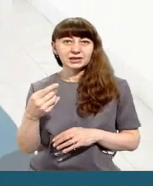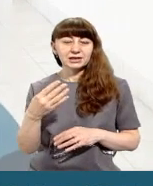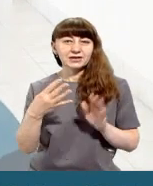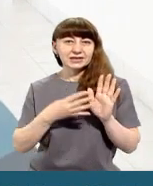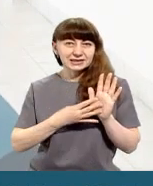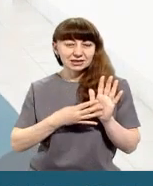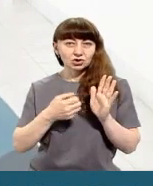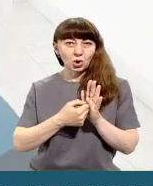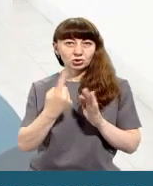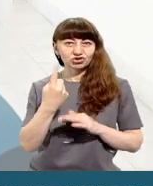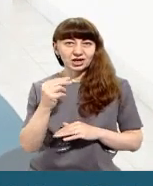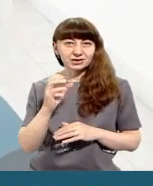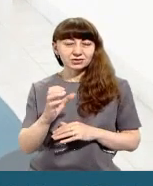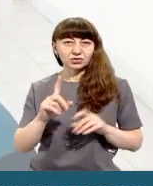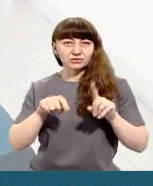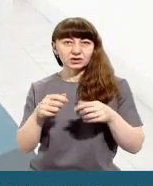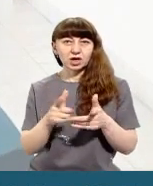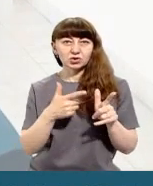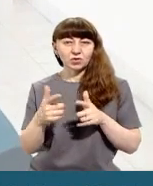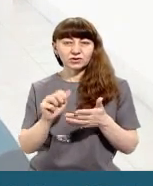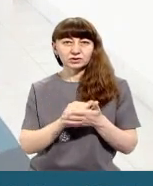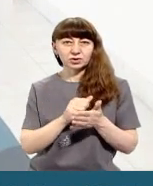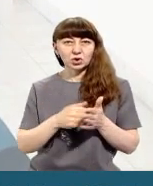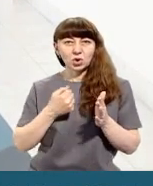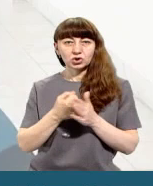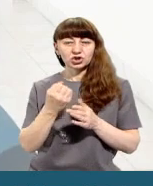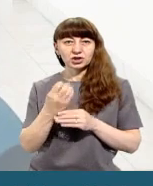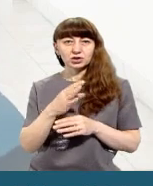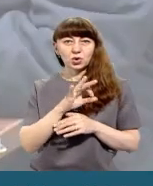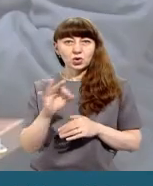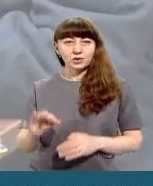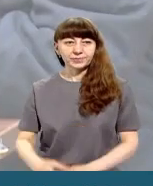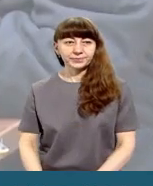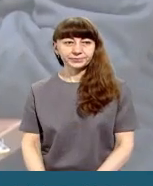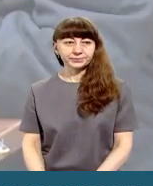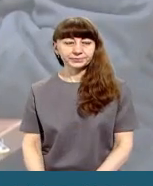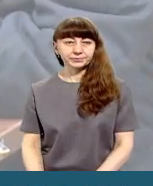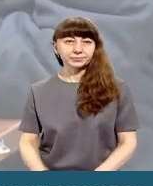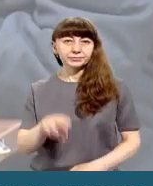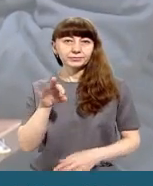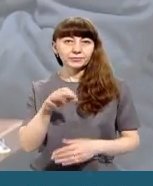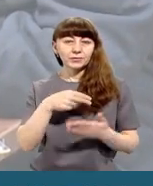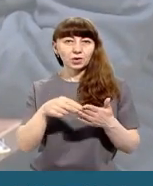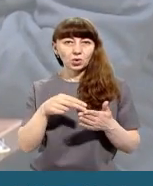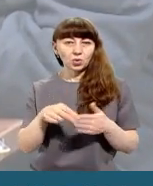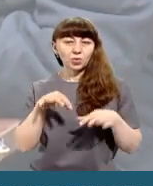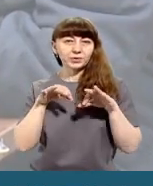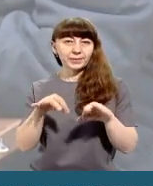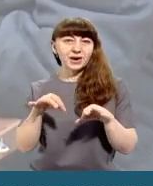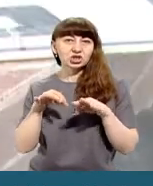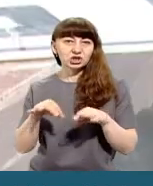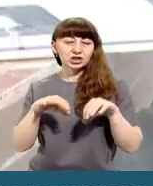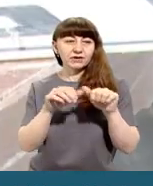до часу. Выдача готовых документов производится до 14:00 часов. При покупке и оформлении автомобиля